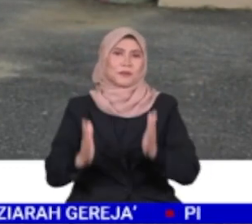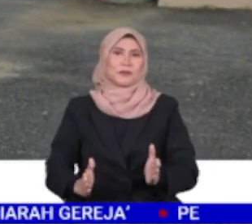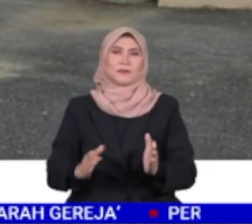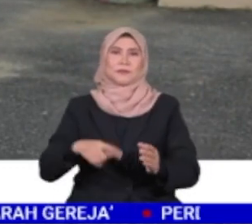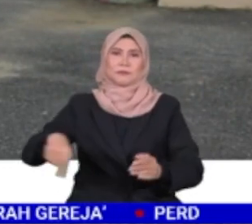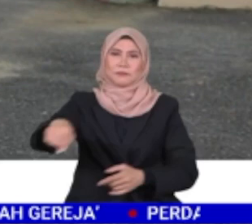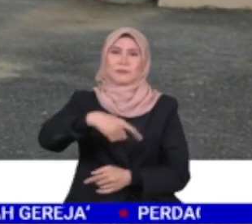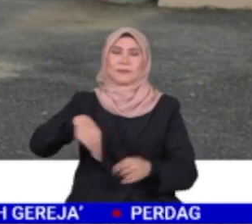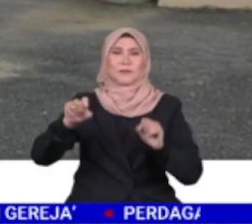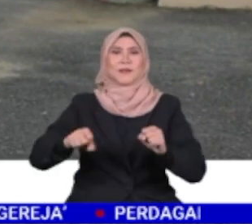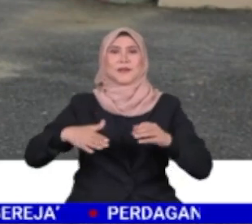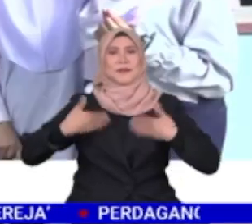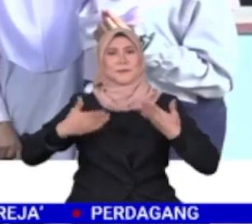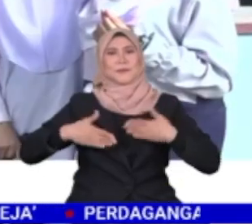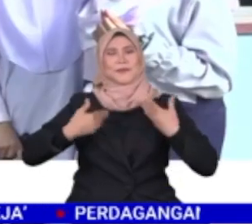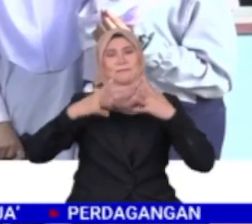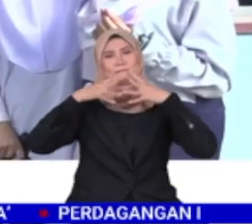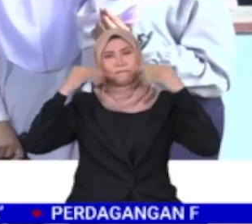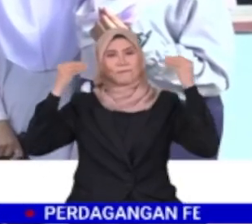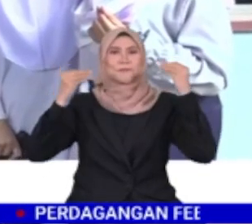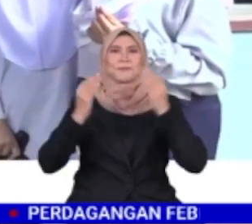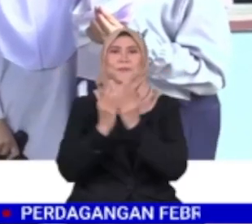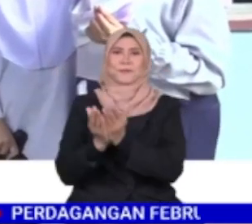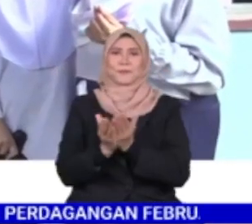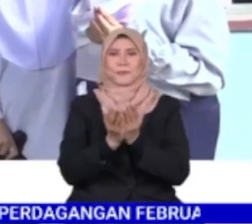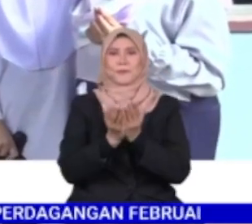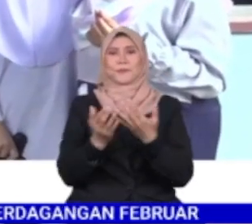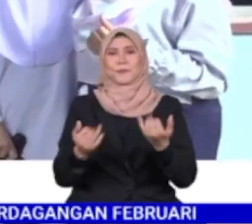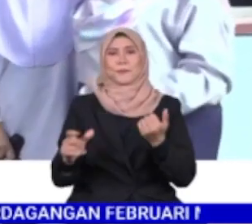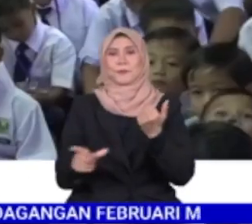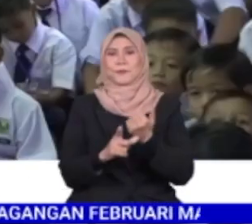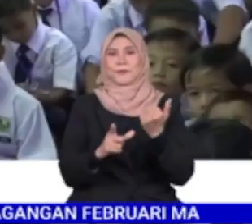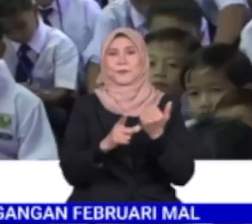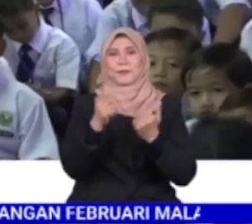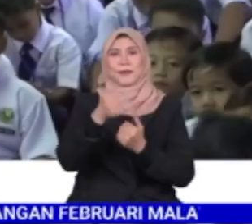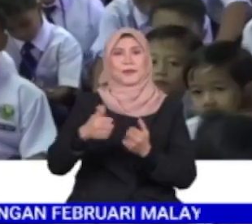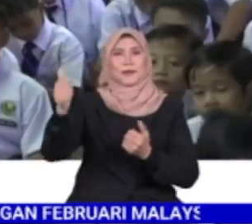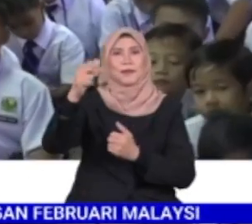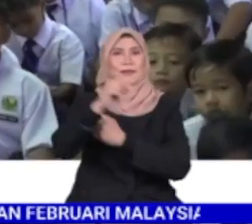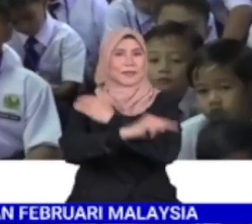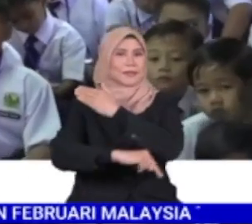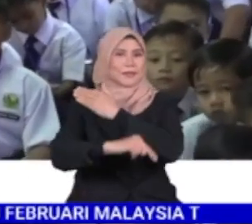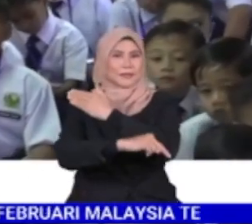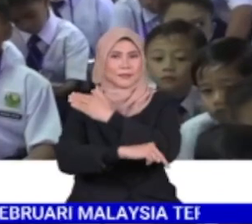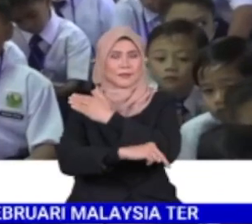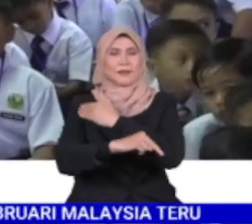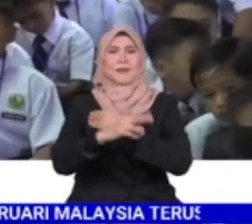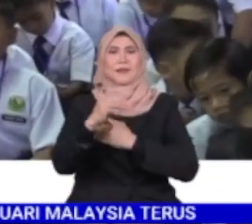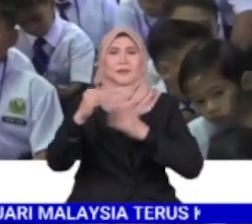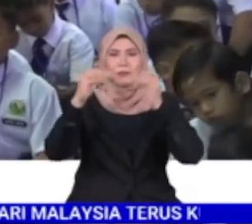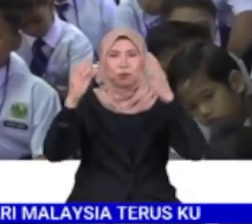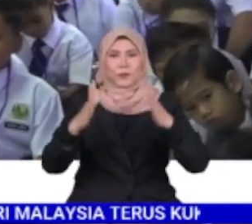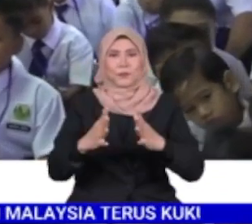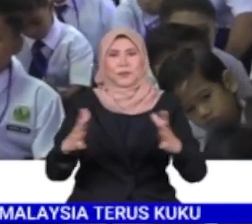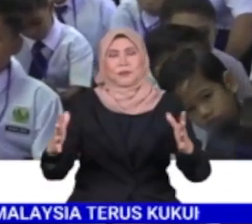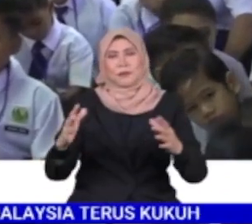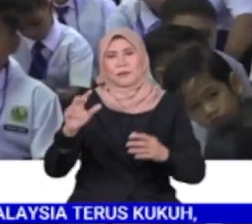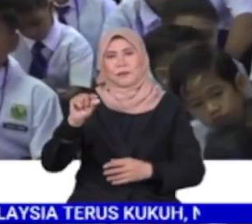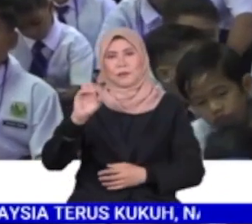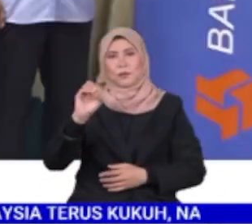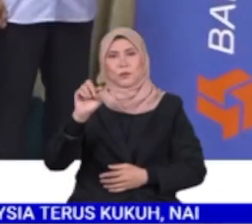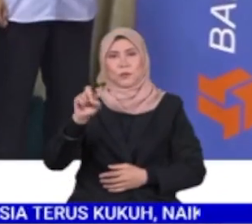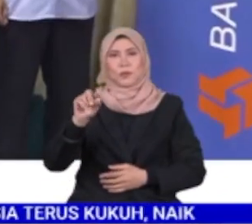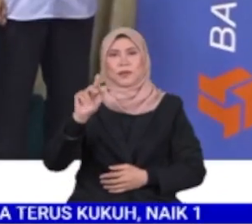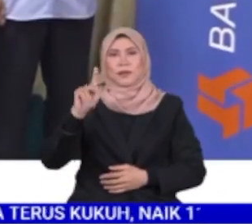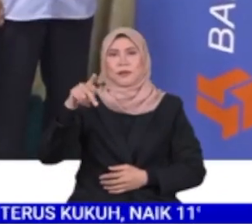agar mereka curiga ke sekolah Turo HD timbangan pengarah-penyaran Negeri no Hafizah Idris dan guru besar SG Gong